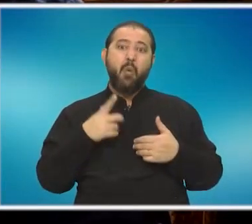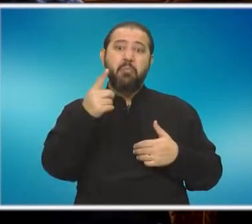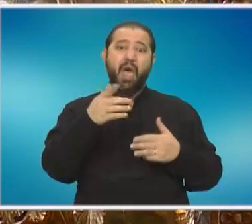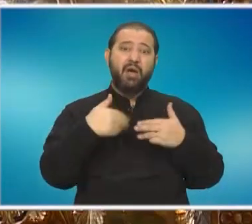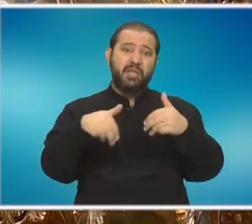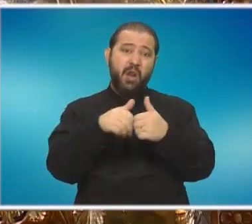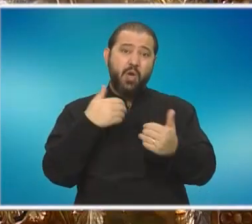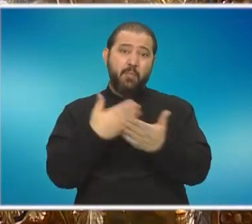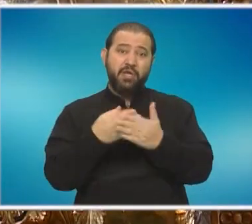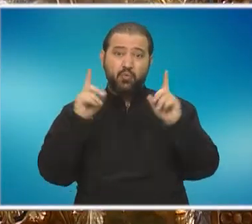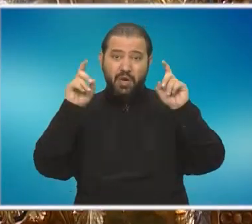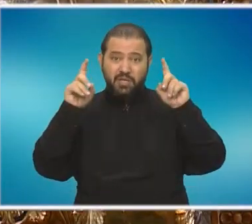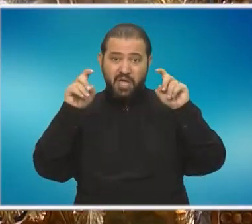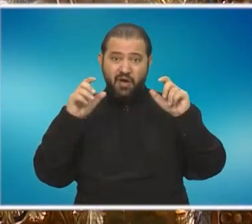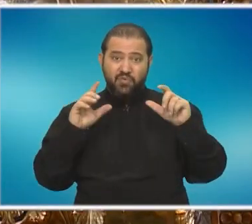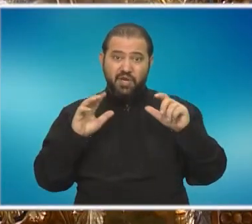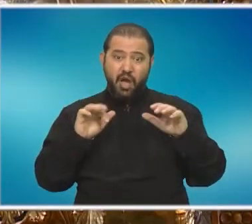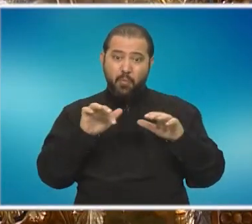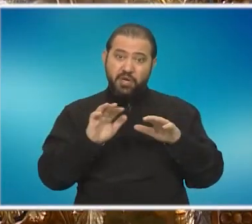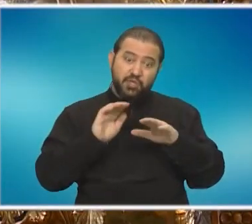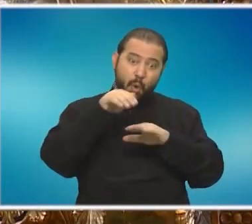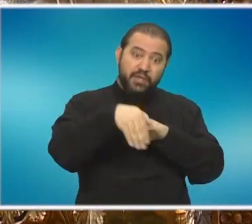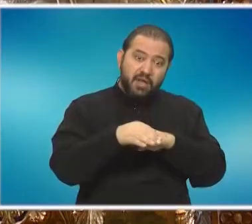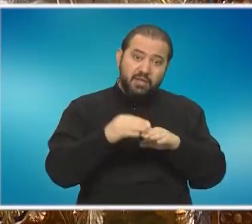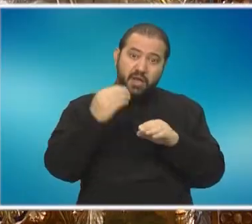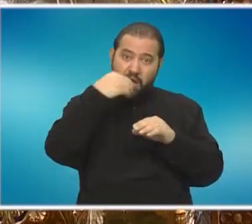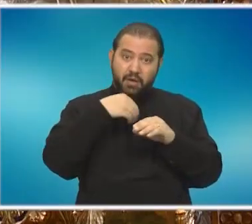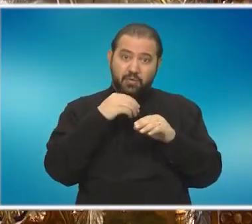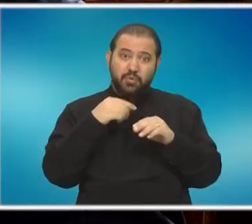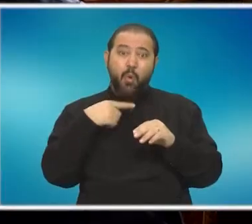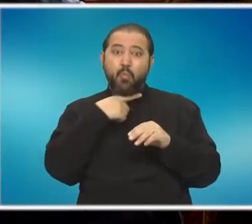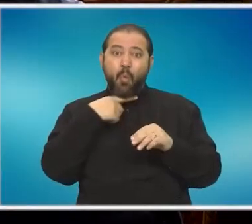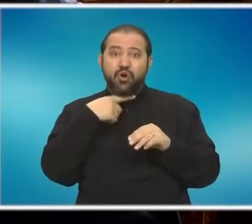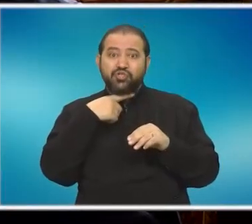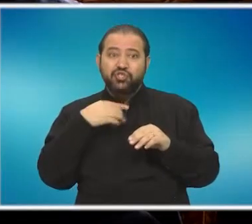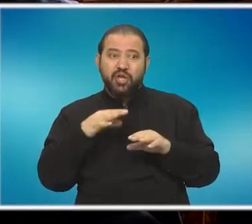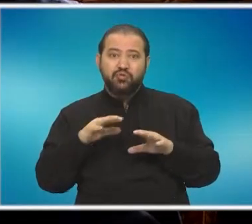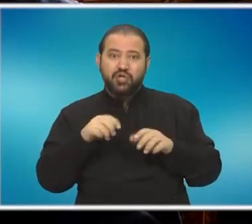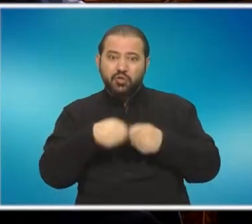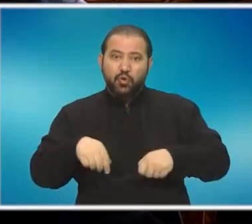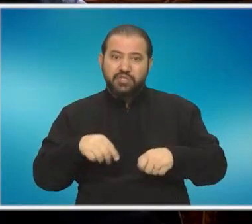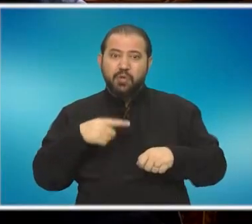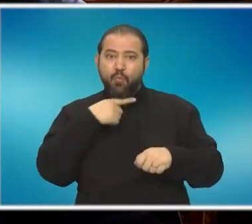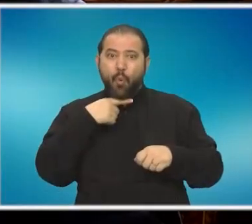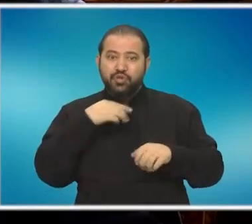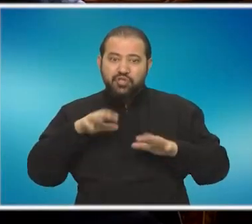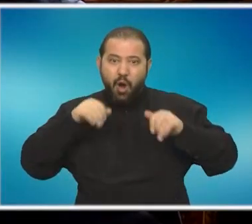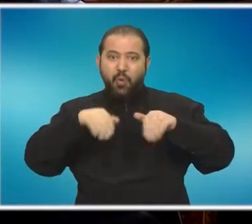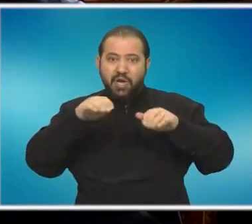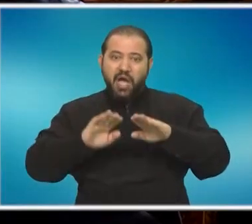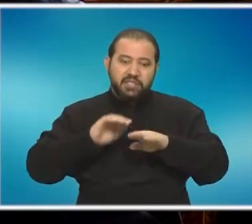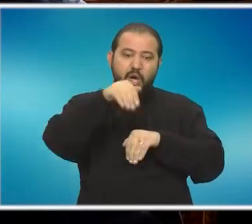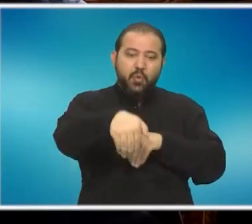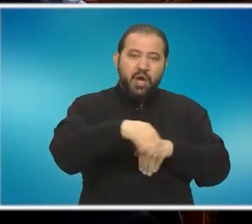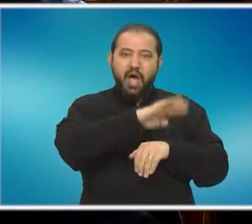pierderea porcilor, nu atât ca animal, ca vietate, cât ca preț, ca parte financiară.